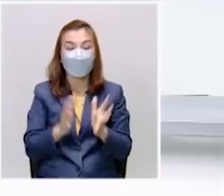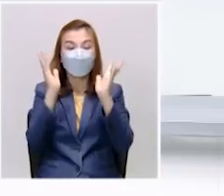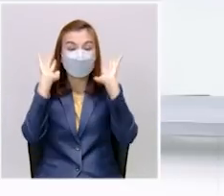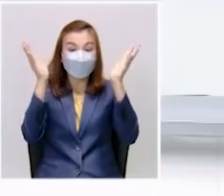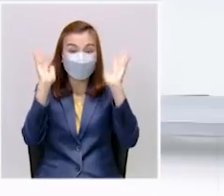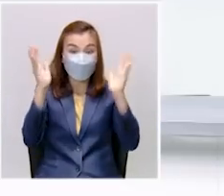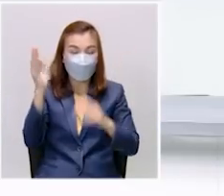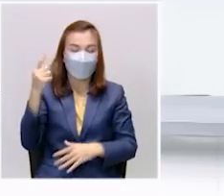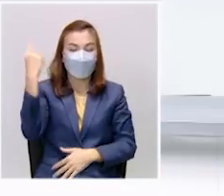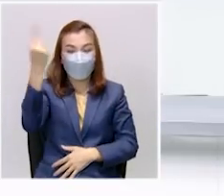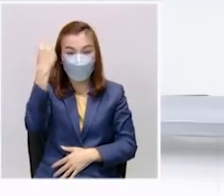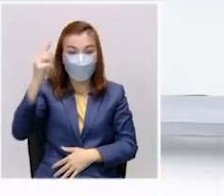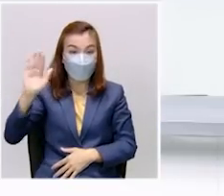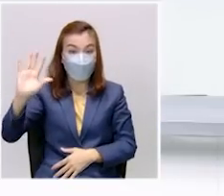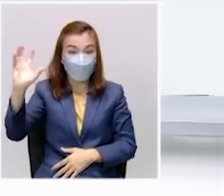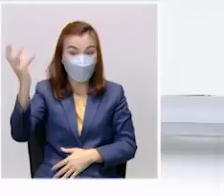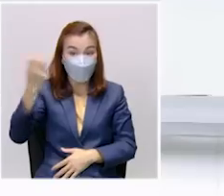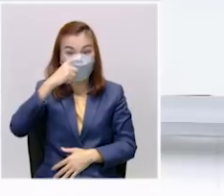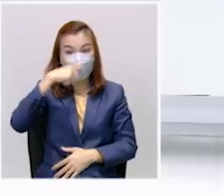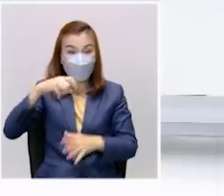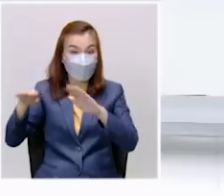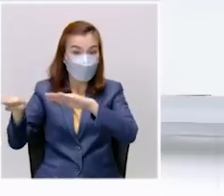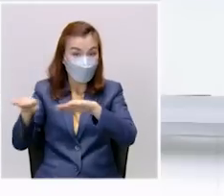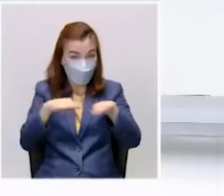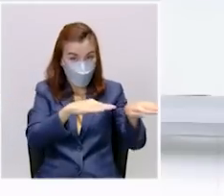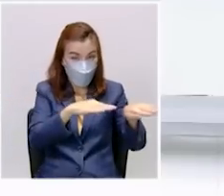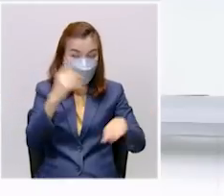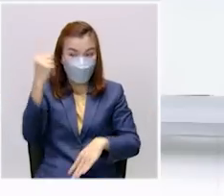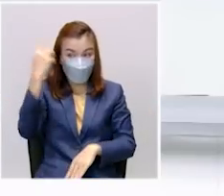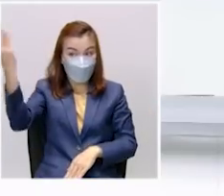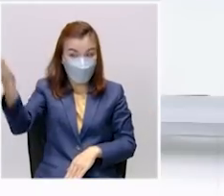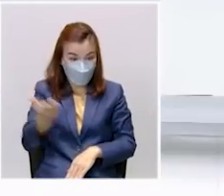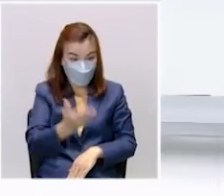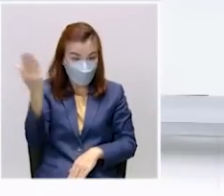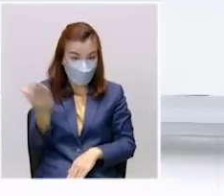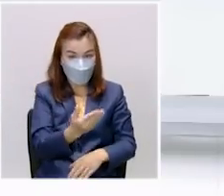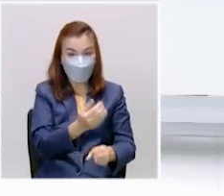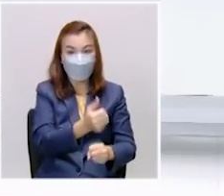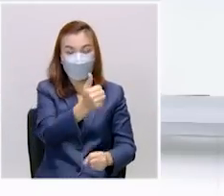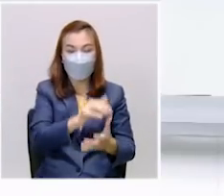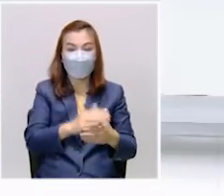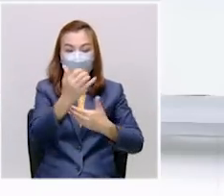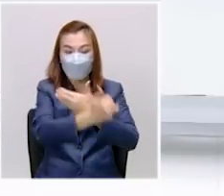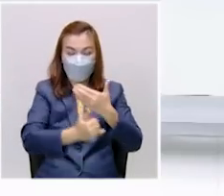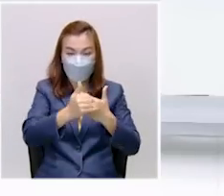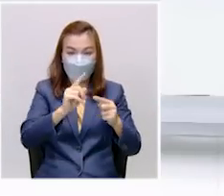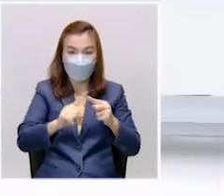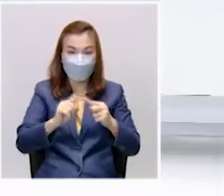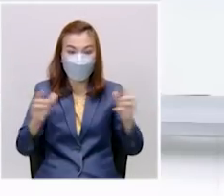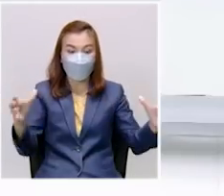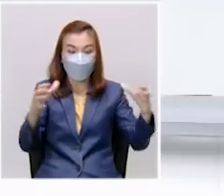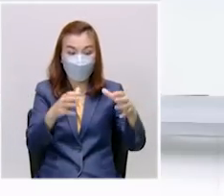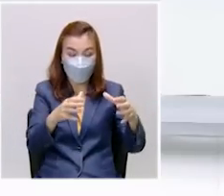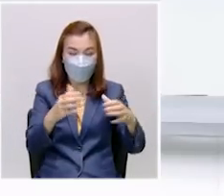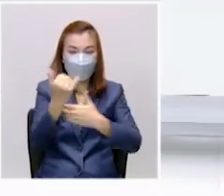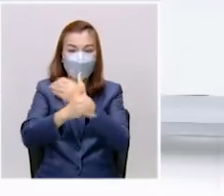พันธ์ให้นักท่องเที่ยวทั่วโลกได้รับทราบนะคะว่าไทยมีความพร้อมในการรับนักท่องเที่ยวแล้วนะคะแม้ว่าบางประเทศค่ะที่เป็นกลุ่มนักท่องเที่ยวหลักอย่างบ้านเรา